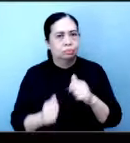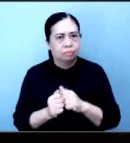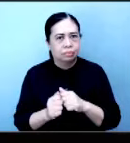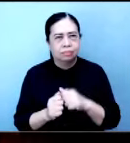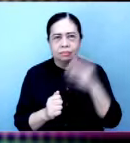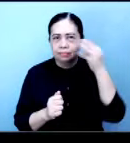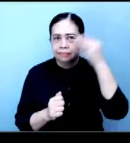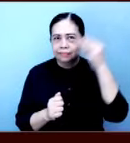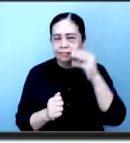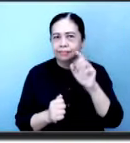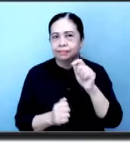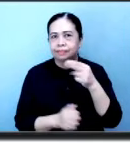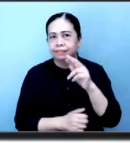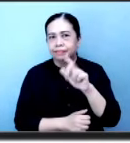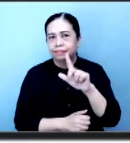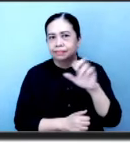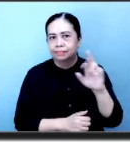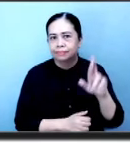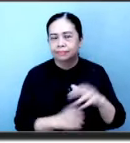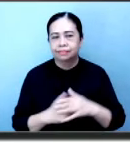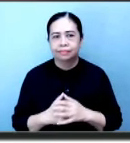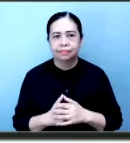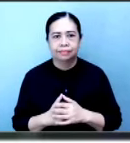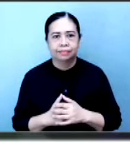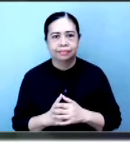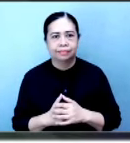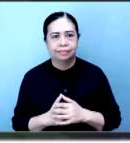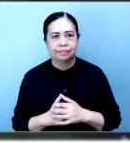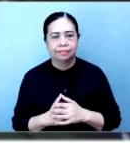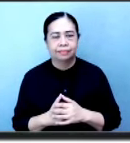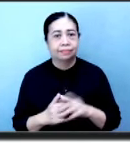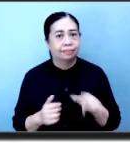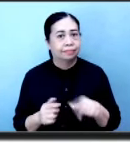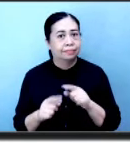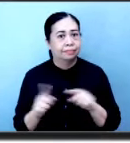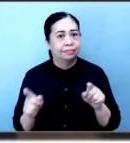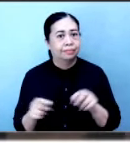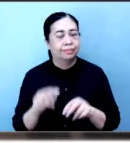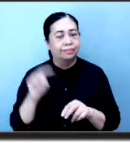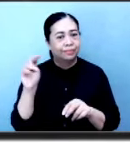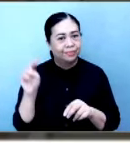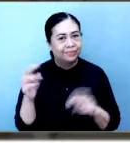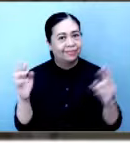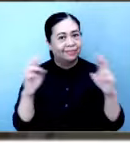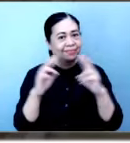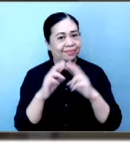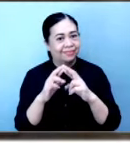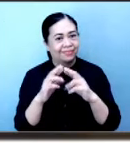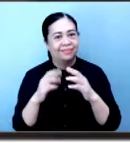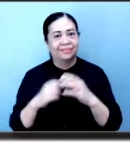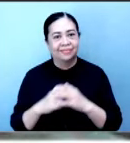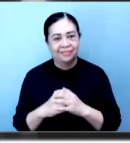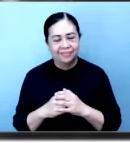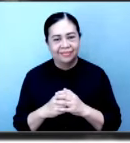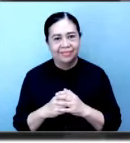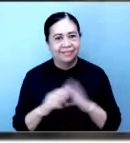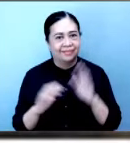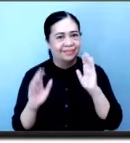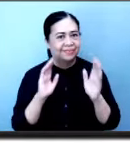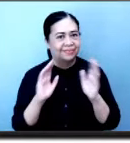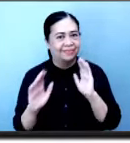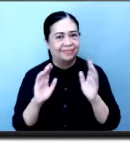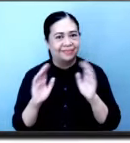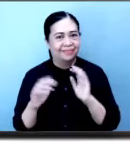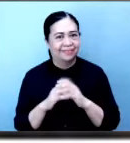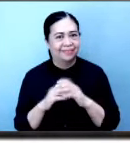thriller. This is the unofficial Northport reunion! Hello! What's up?